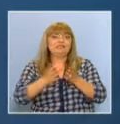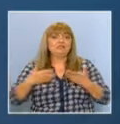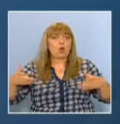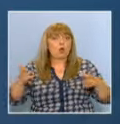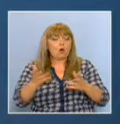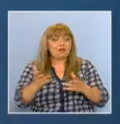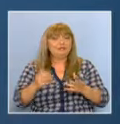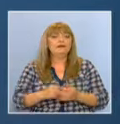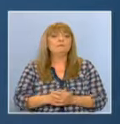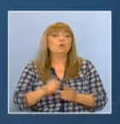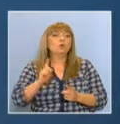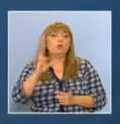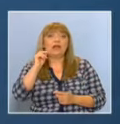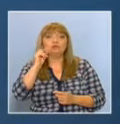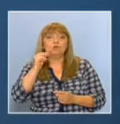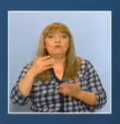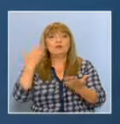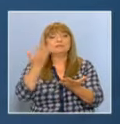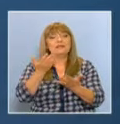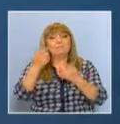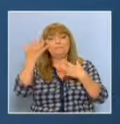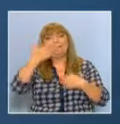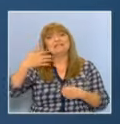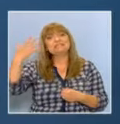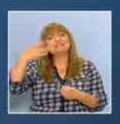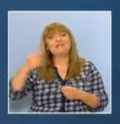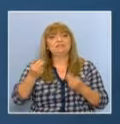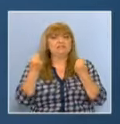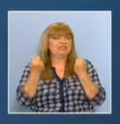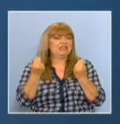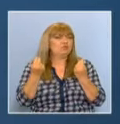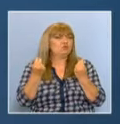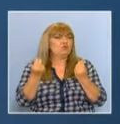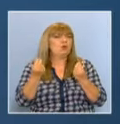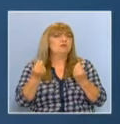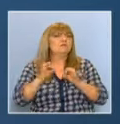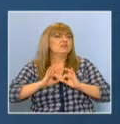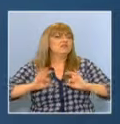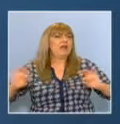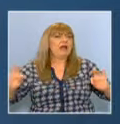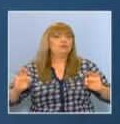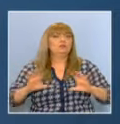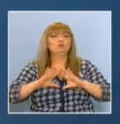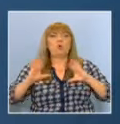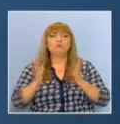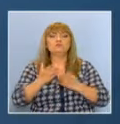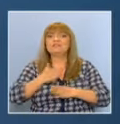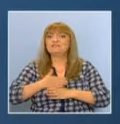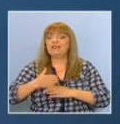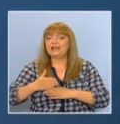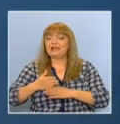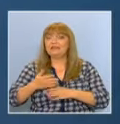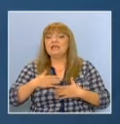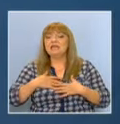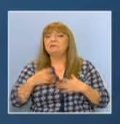за представа за нещо съвършено, за нещо идеално като обществен ред, по принцип имаме предвид по-скоро